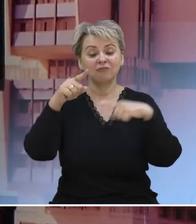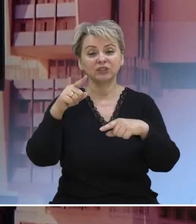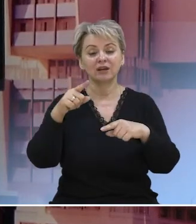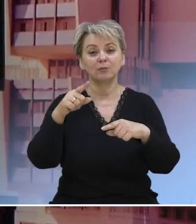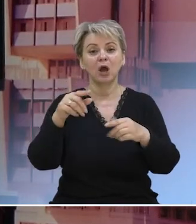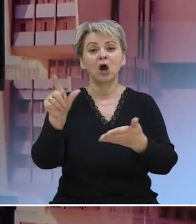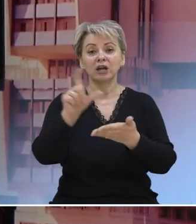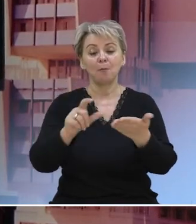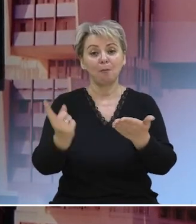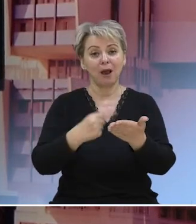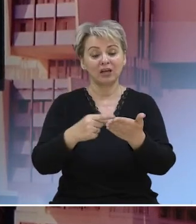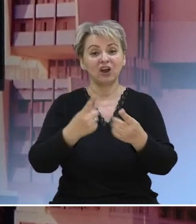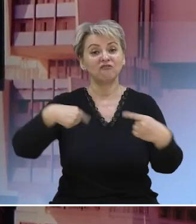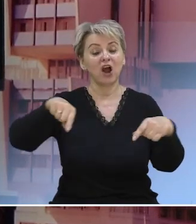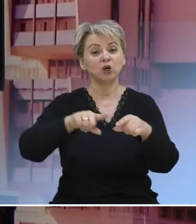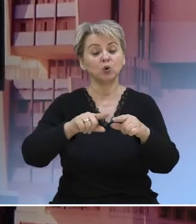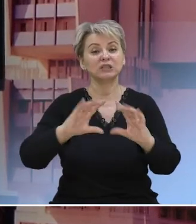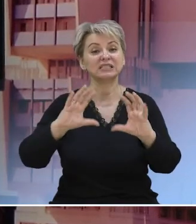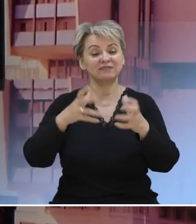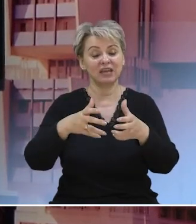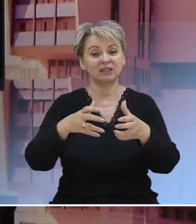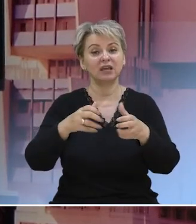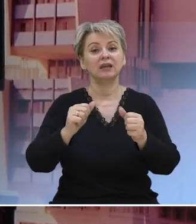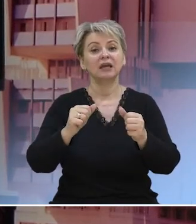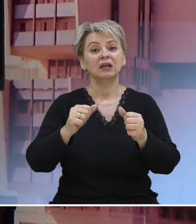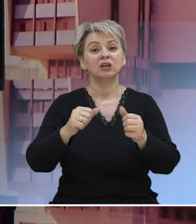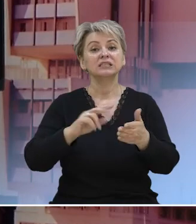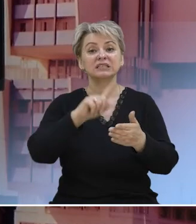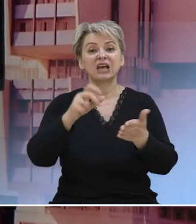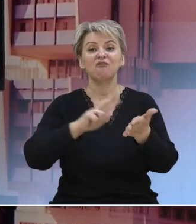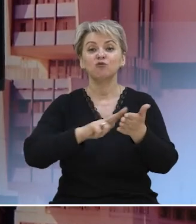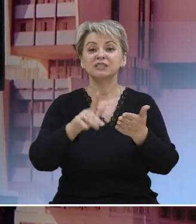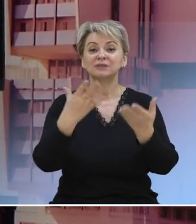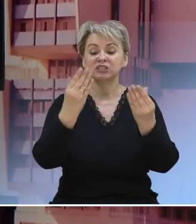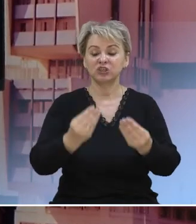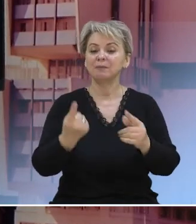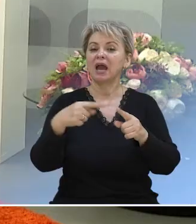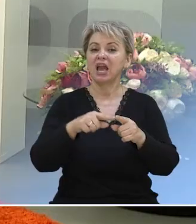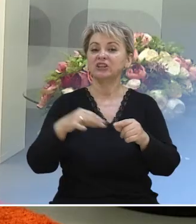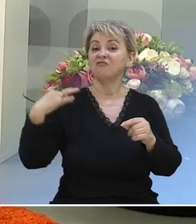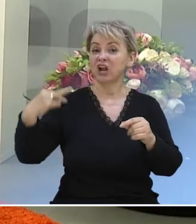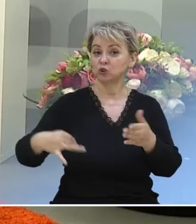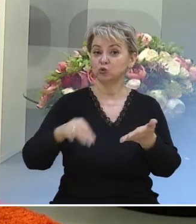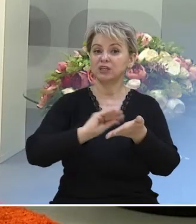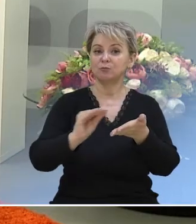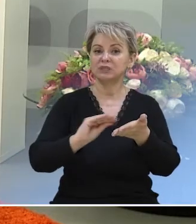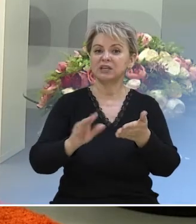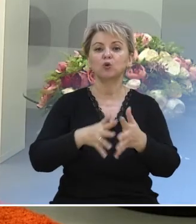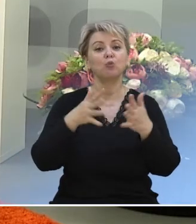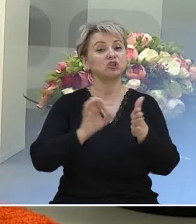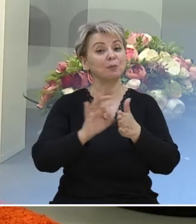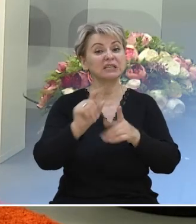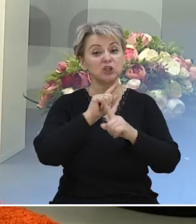является автором романа «Вокруг света за 80 дней»? Приключенческого «Вокруг света за 80 дней». Это французский